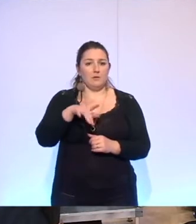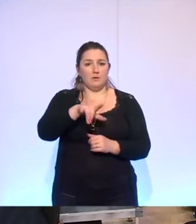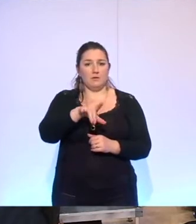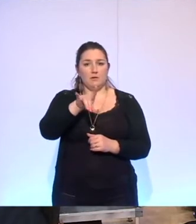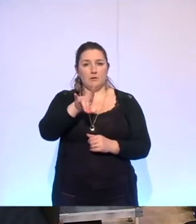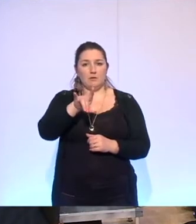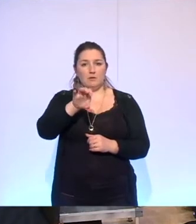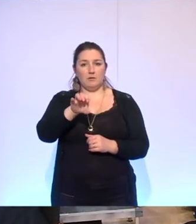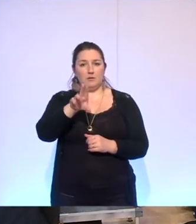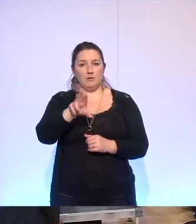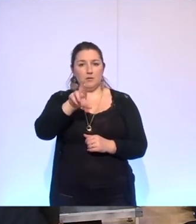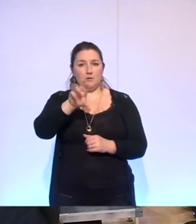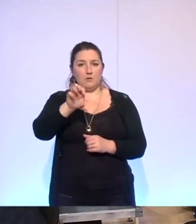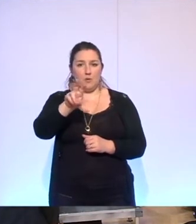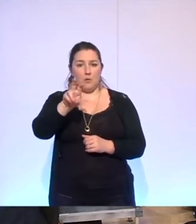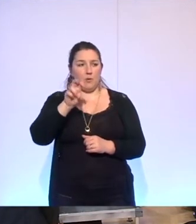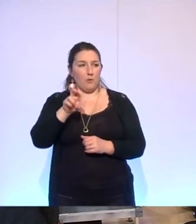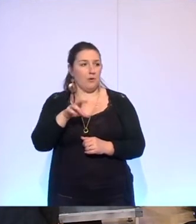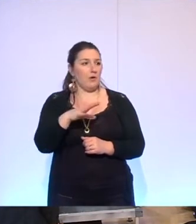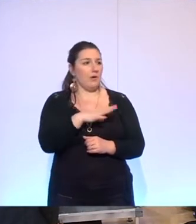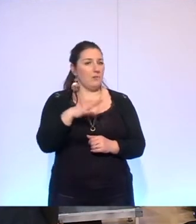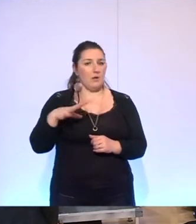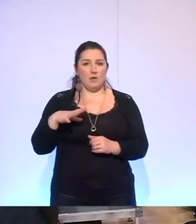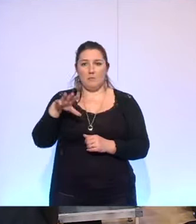Lucille Lheureux et Sonia Yassia.